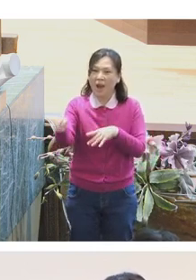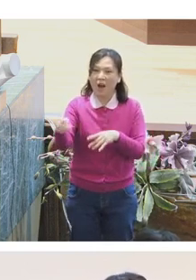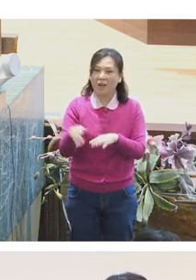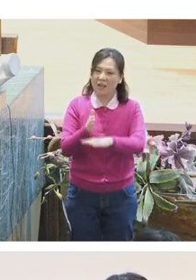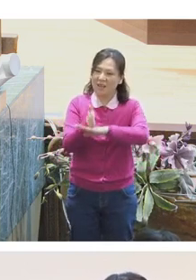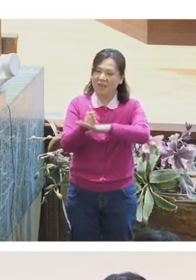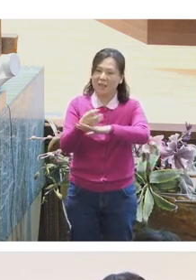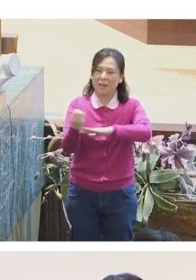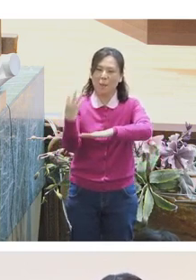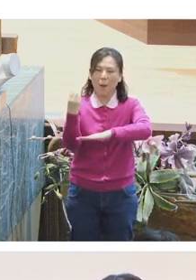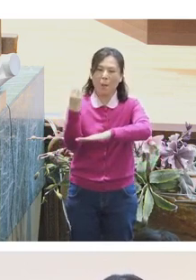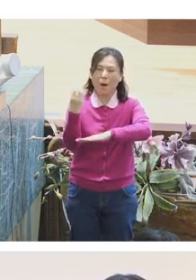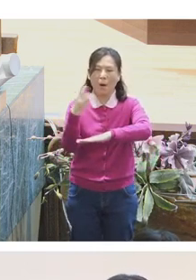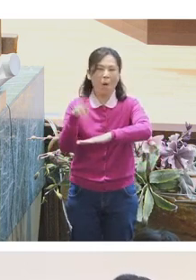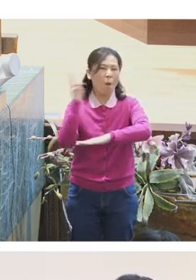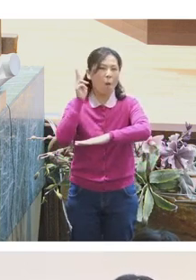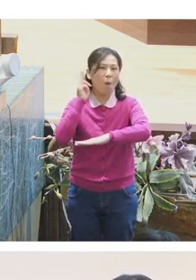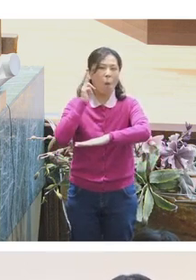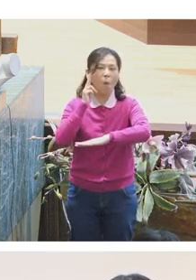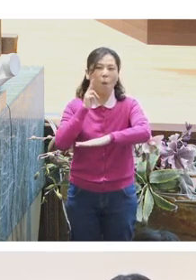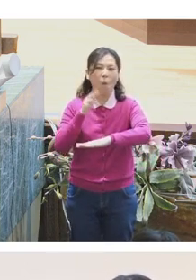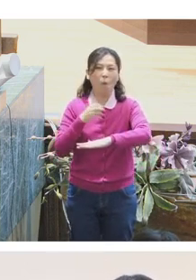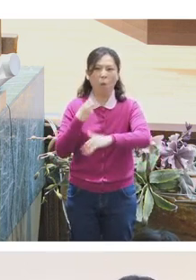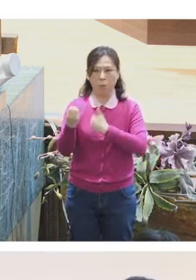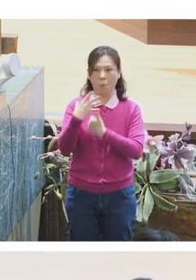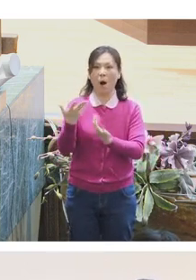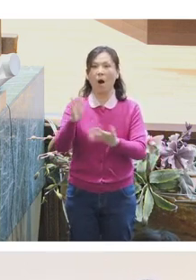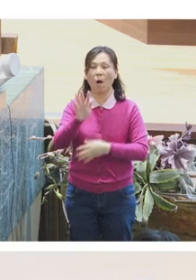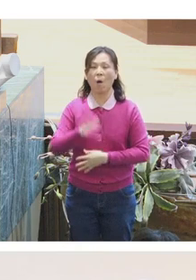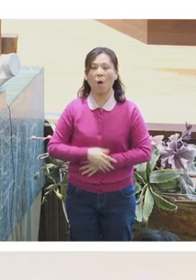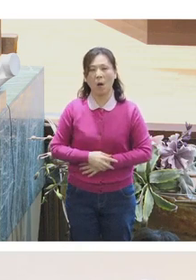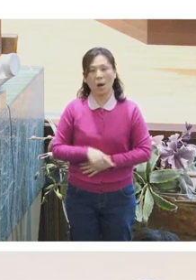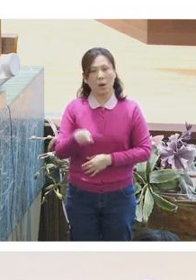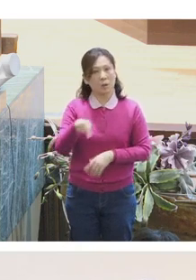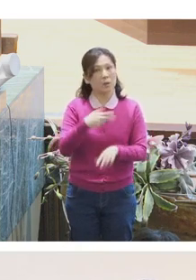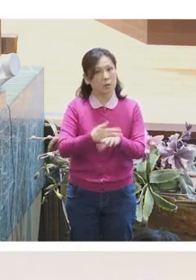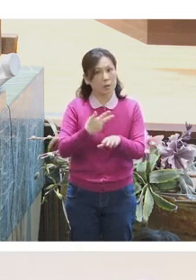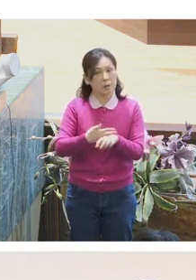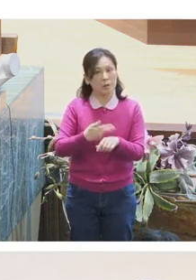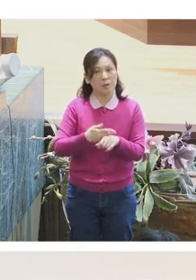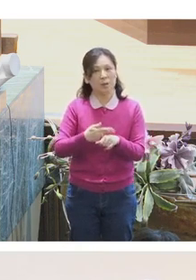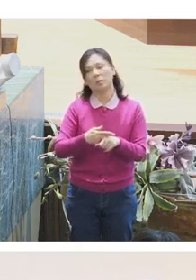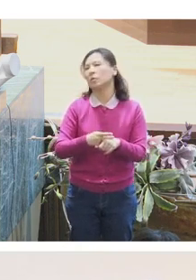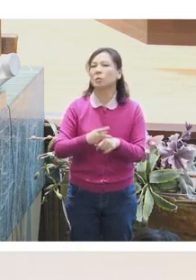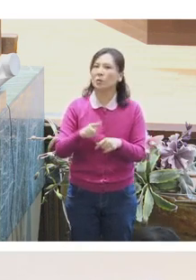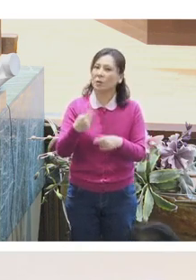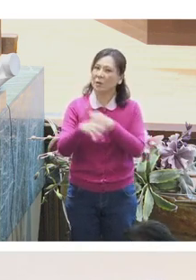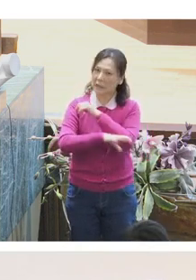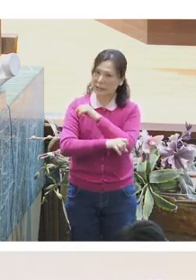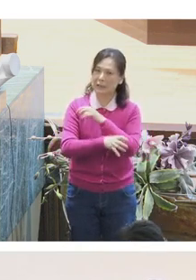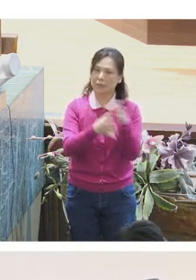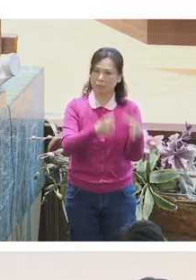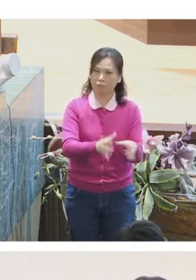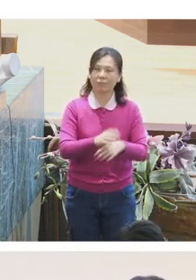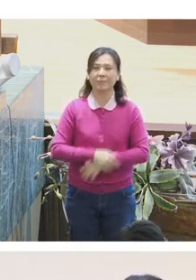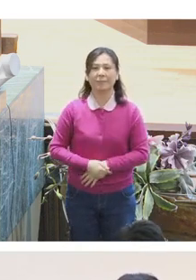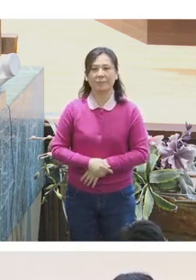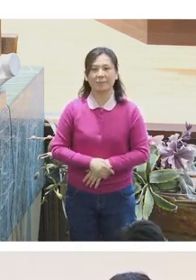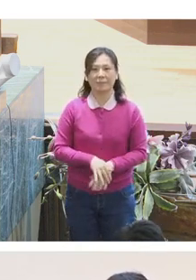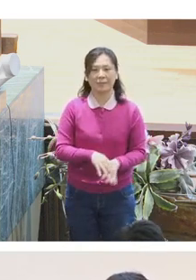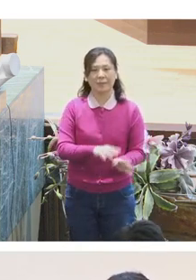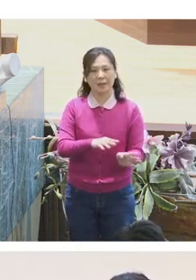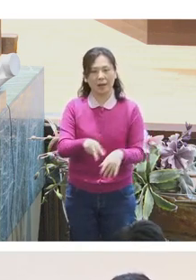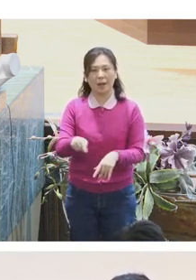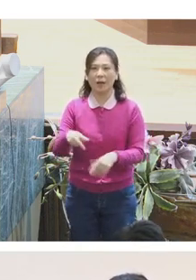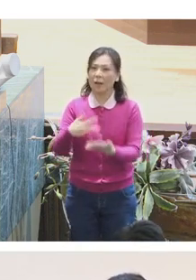声音。所以这些是技术跟法律，我是把它看成一个基础建设。那艺术跟媒体呢，